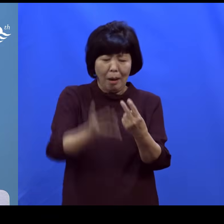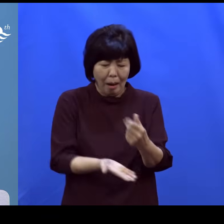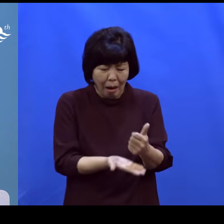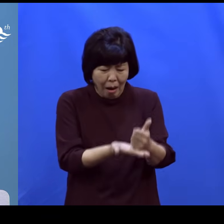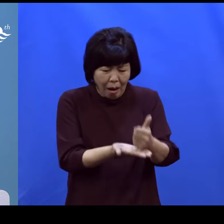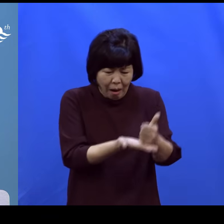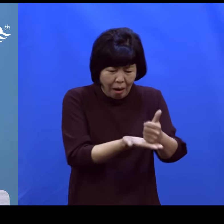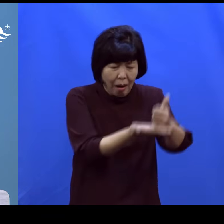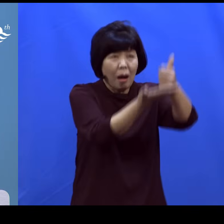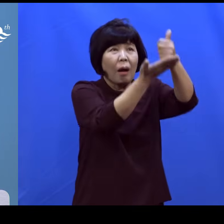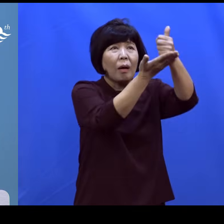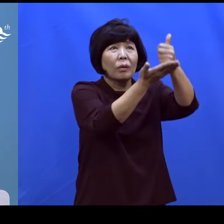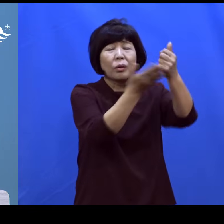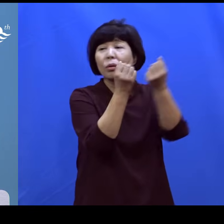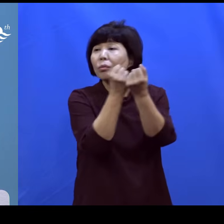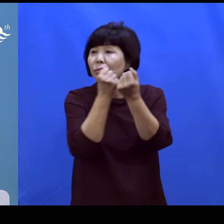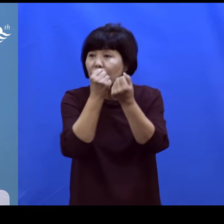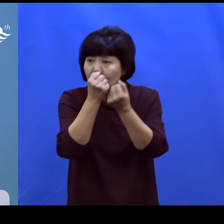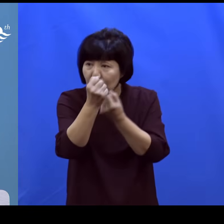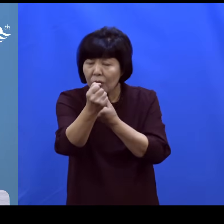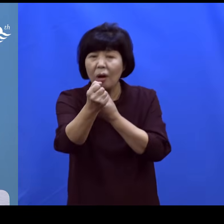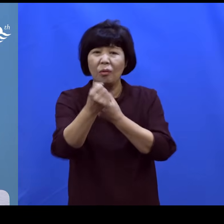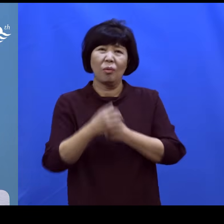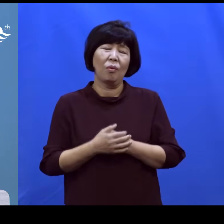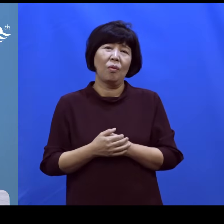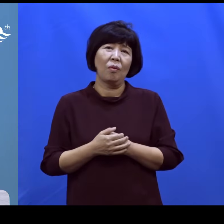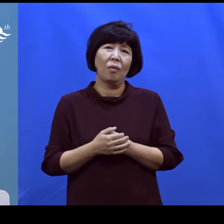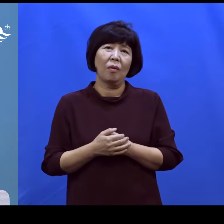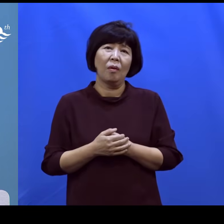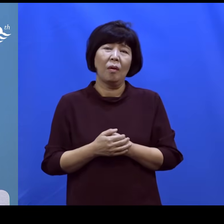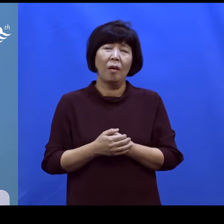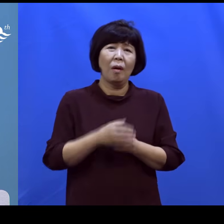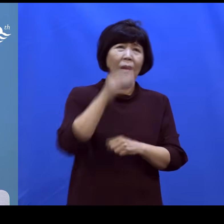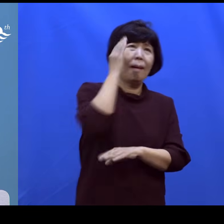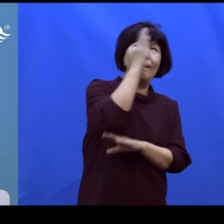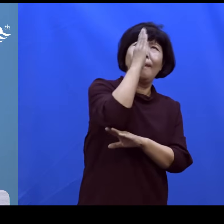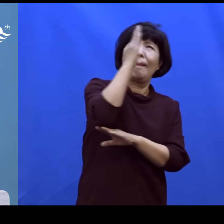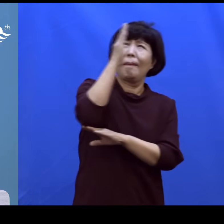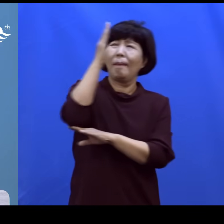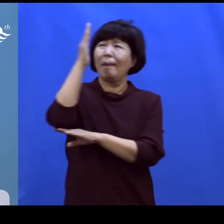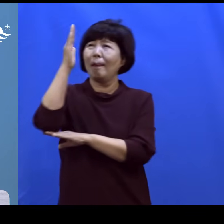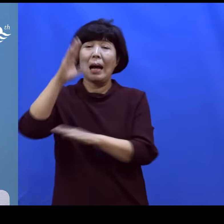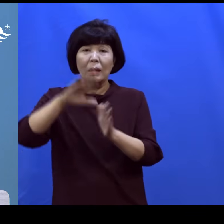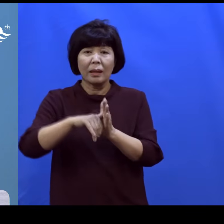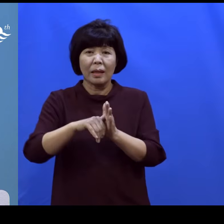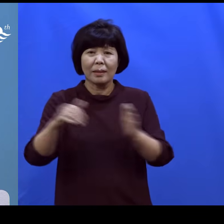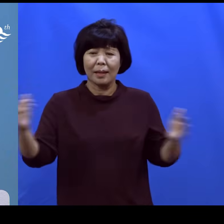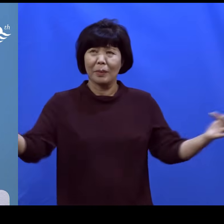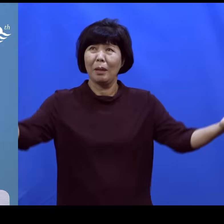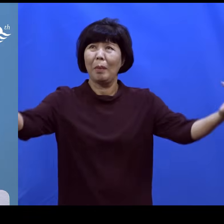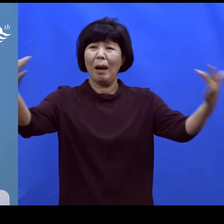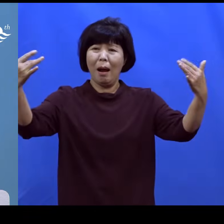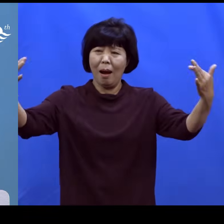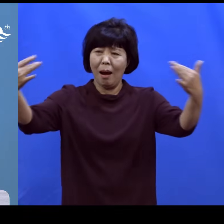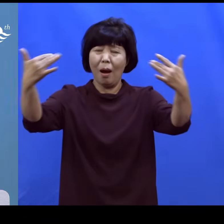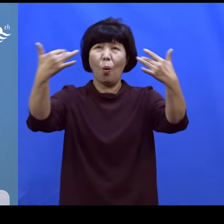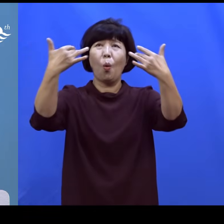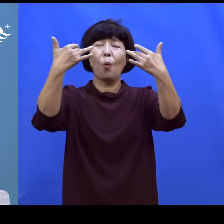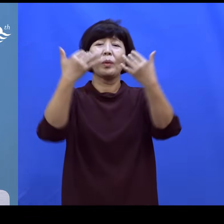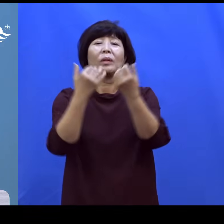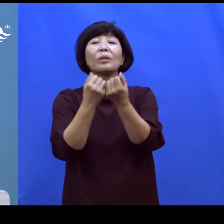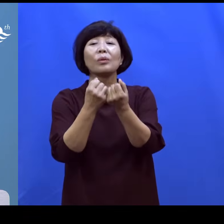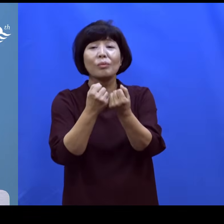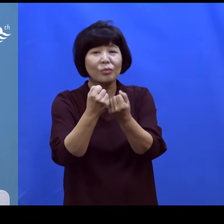예수를 요한이 외치는 그 소리를 듣고자 사람들이 막 몰려오고 있어요. 예. 구름대처럼